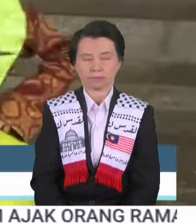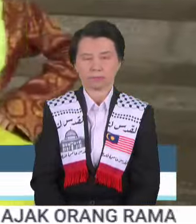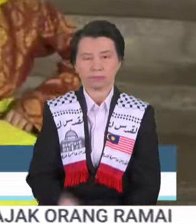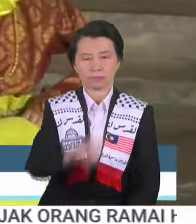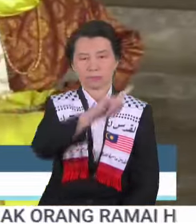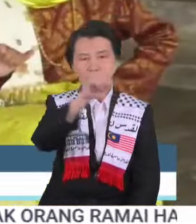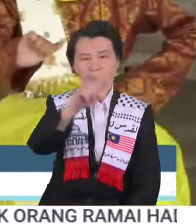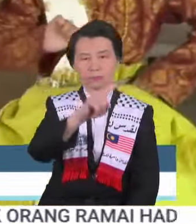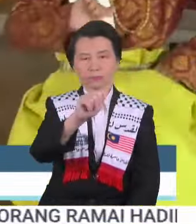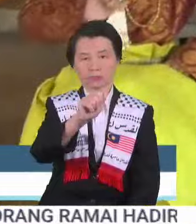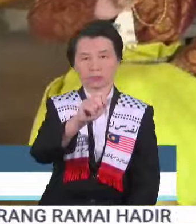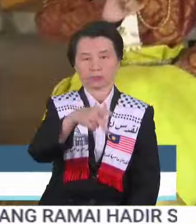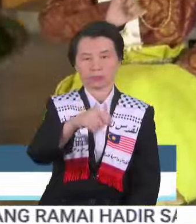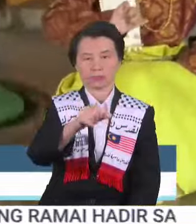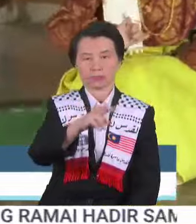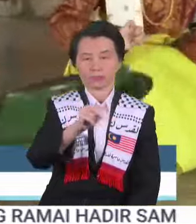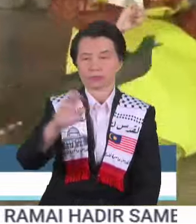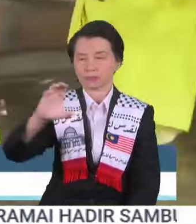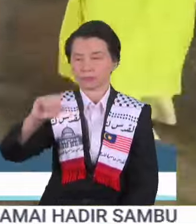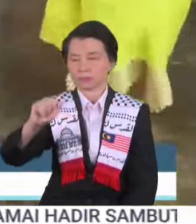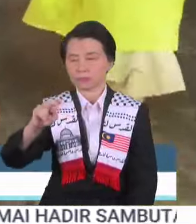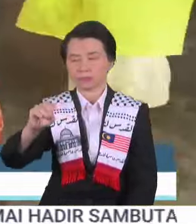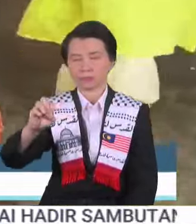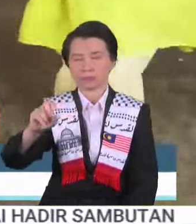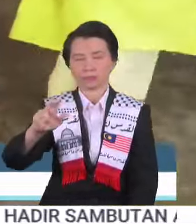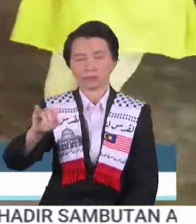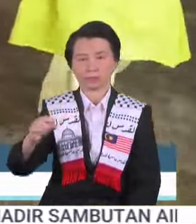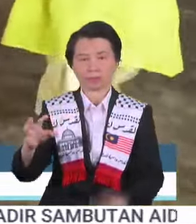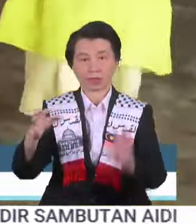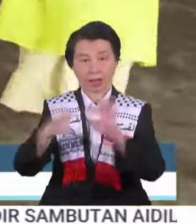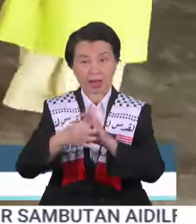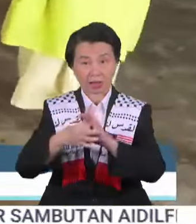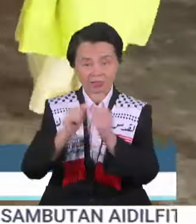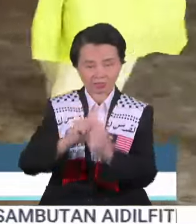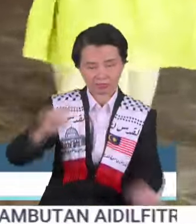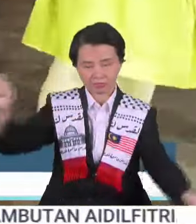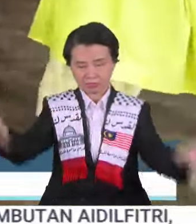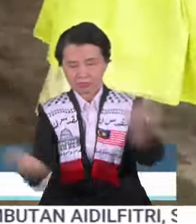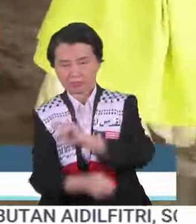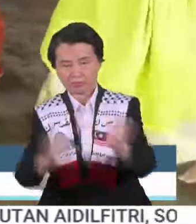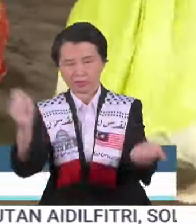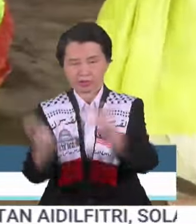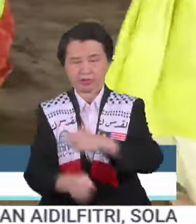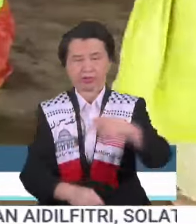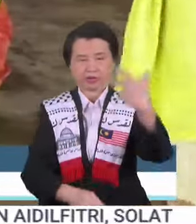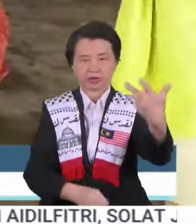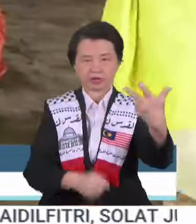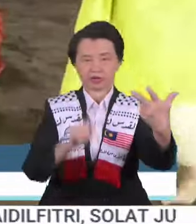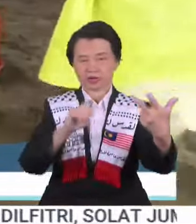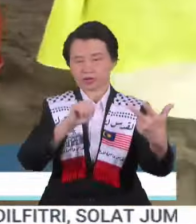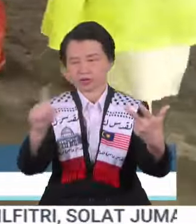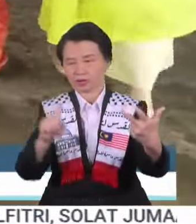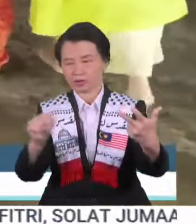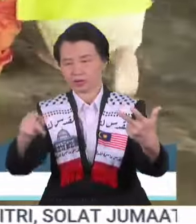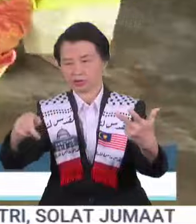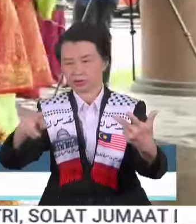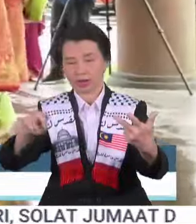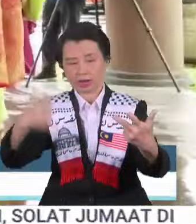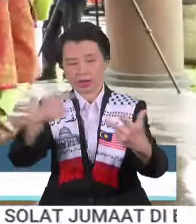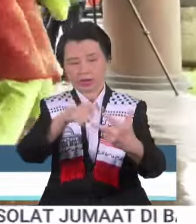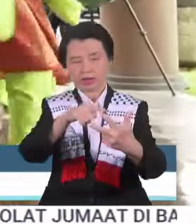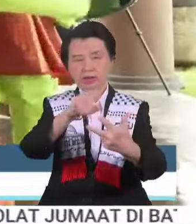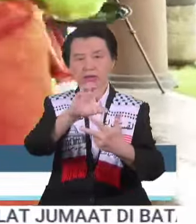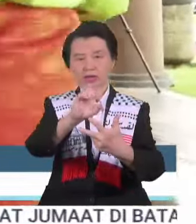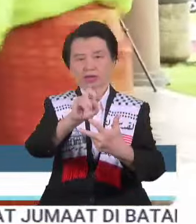Zapin canai menggabungkan elemen suasana menebar roti canai bersama tiga jenis zapin lain, iaitu zapin